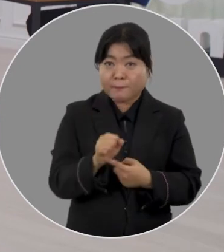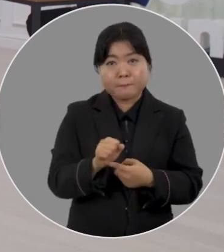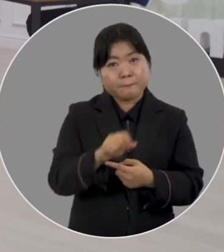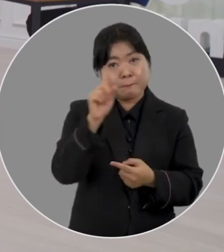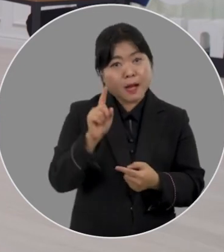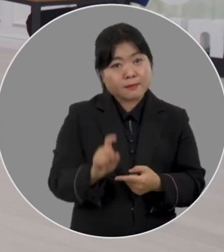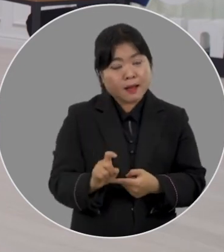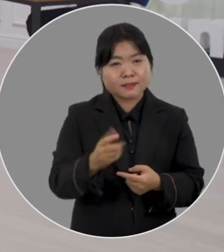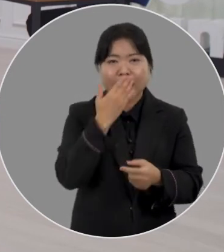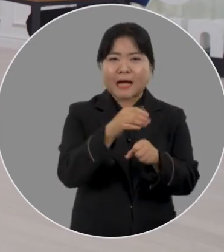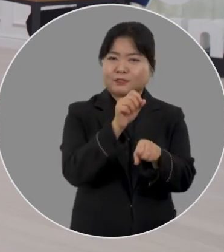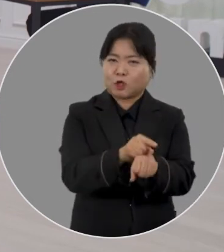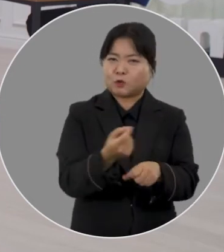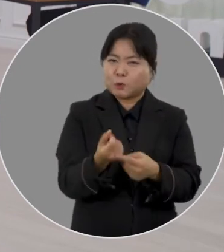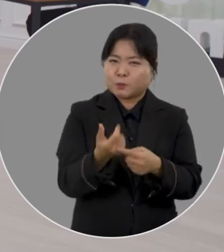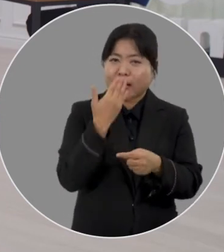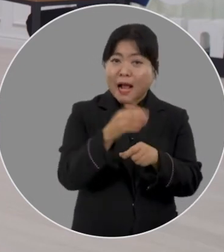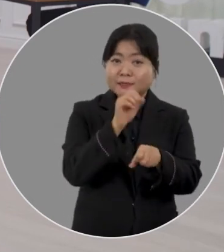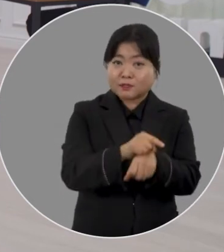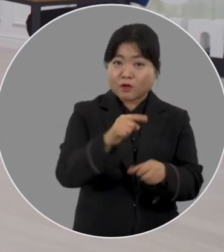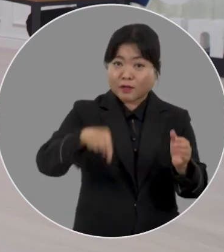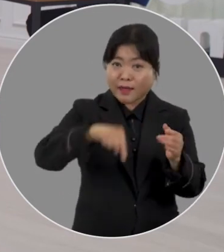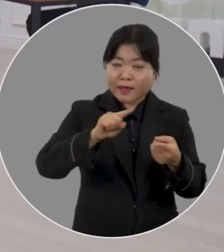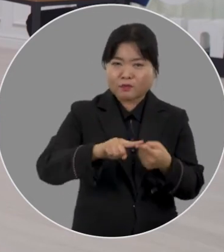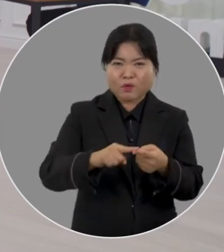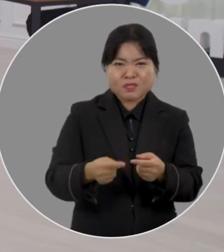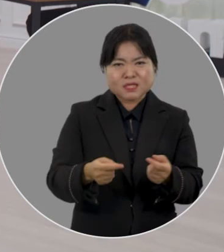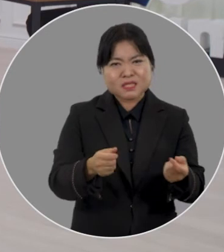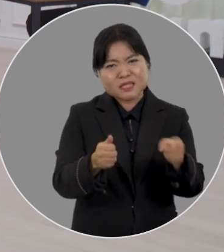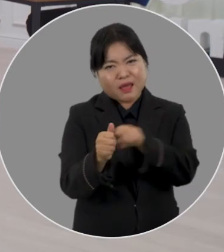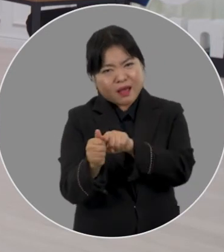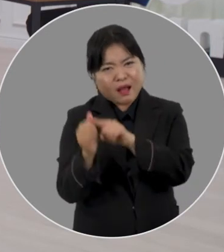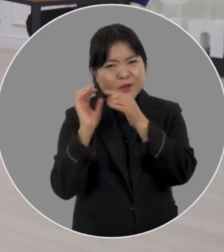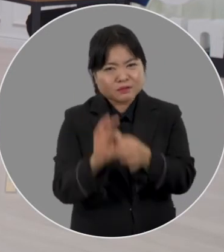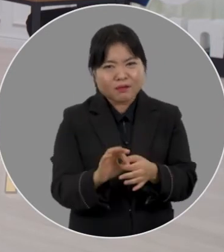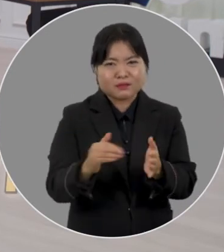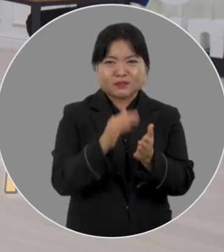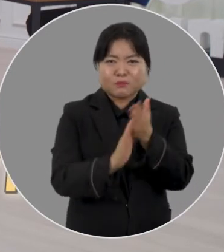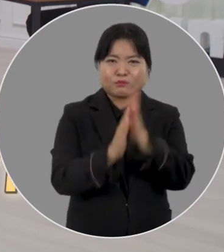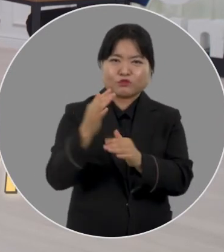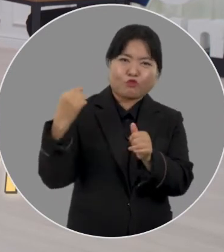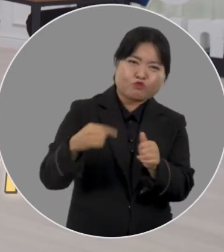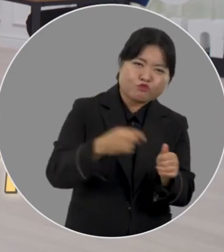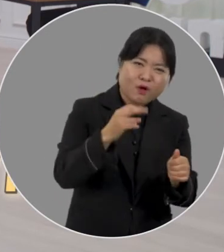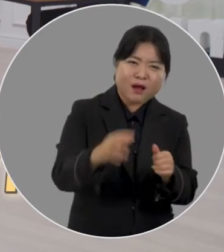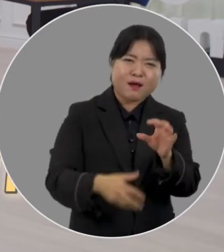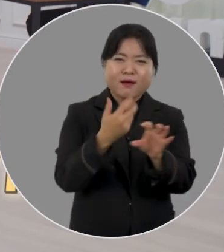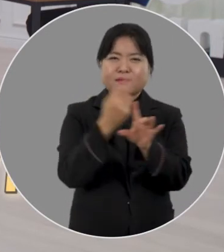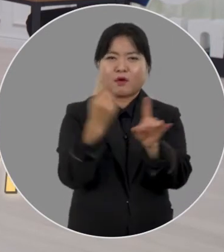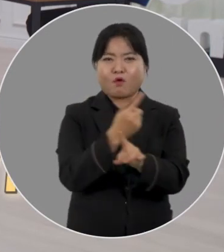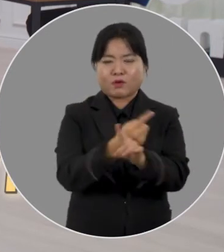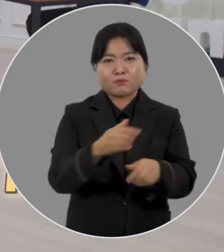선함이라 그럴까요? 그 가능성, 조금의 가능성, 거기에 기대하면서 끊임없는 교육과 어떤 개혁이 아닐까